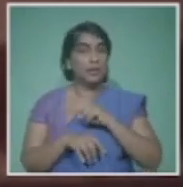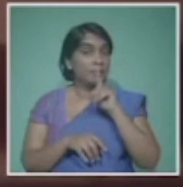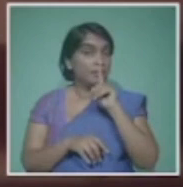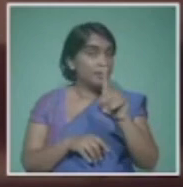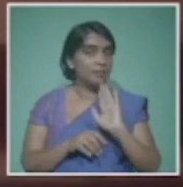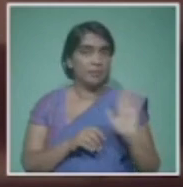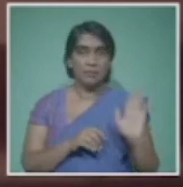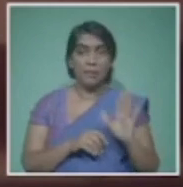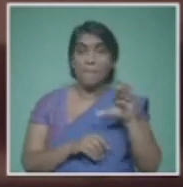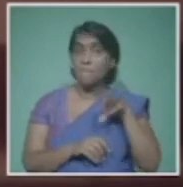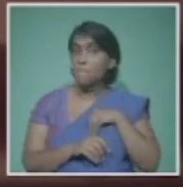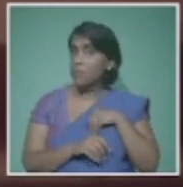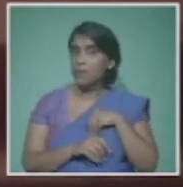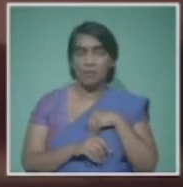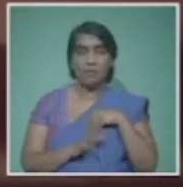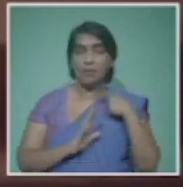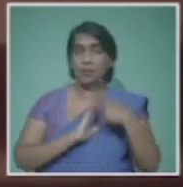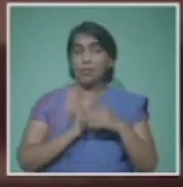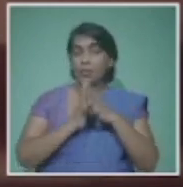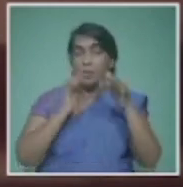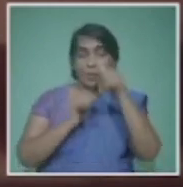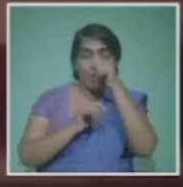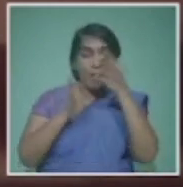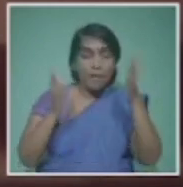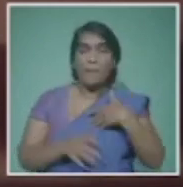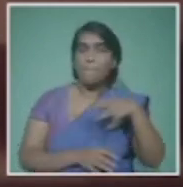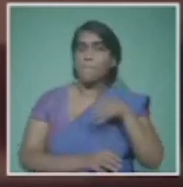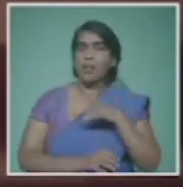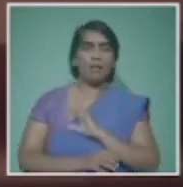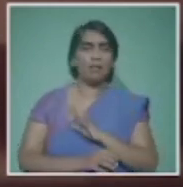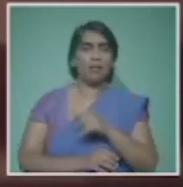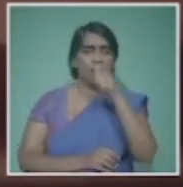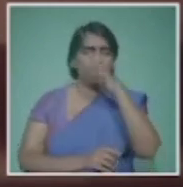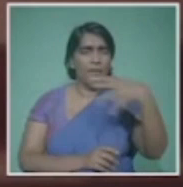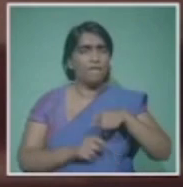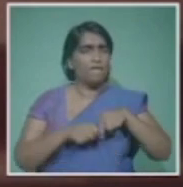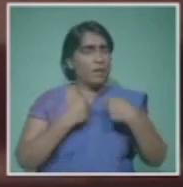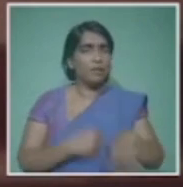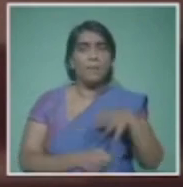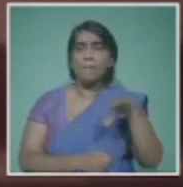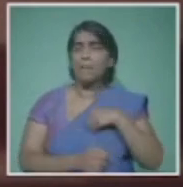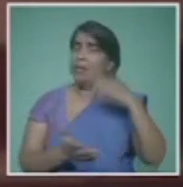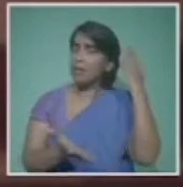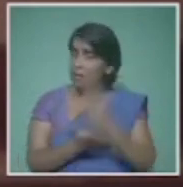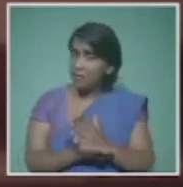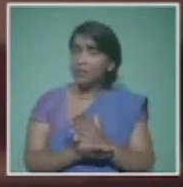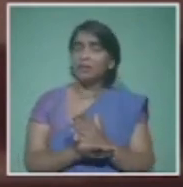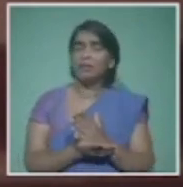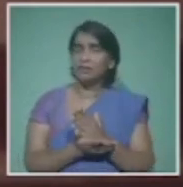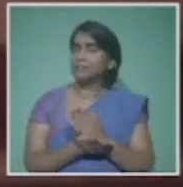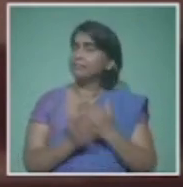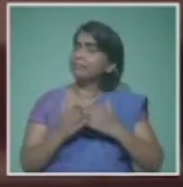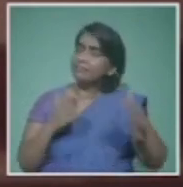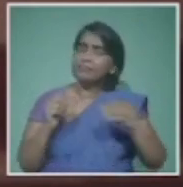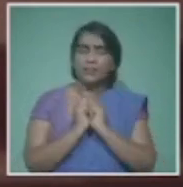නැහැ. පිළිගැනීමක් නැහැ. මේ රටේ විශාල දූෂණයක් තියෙනවා. විශාල අවභාවිතයක් තියෙනවා. මේවා නවත්තනකම් මේ මොන